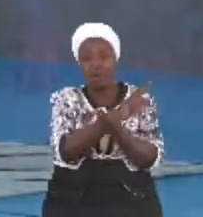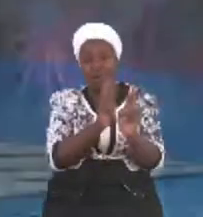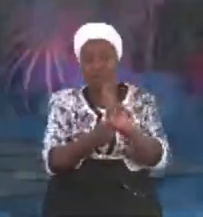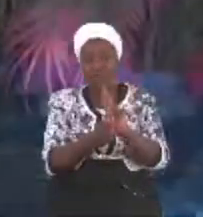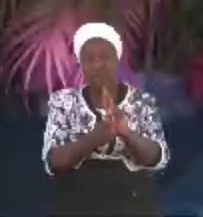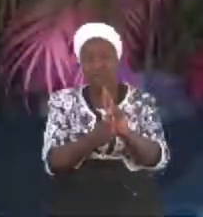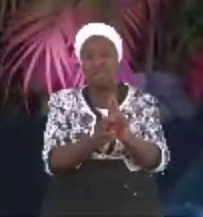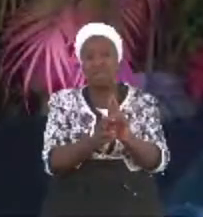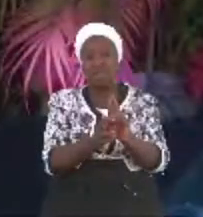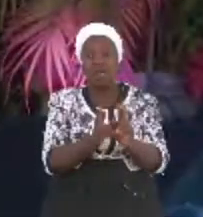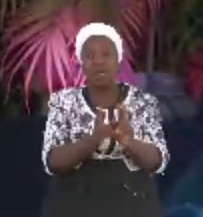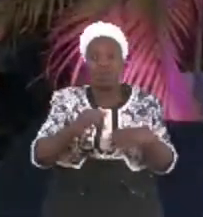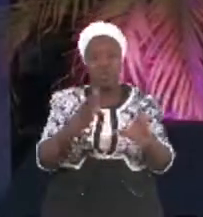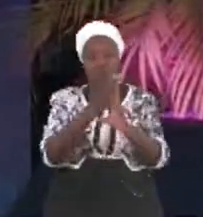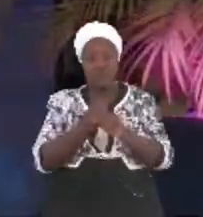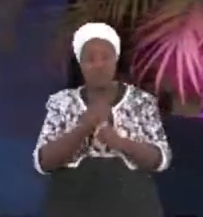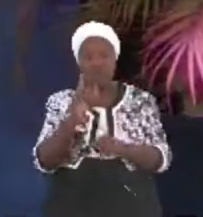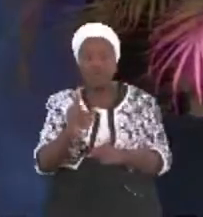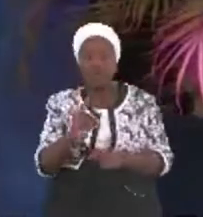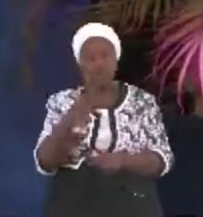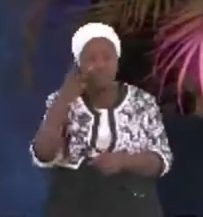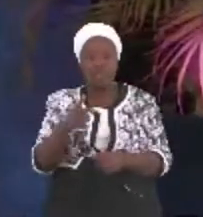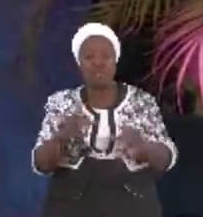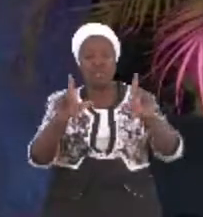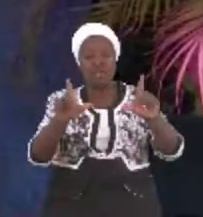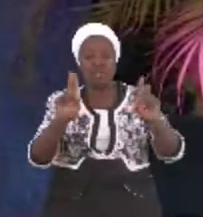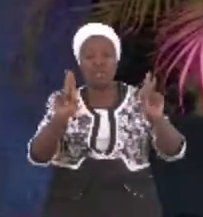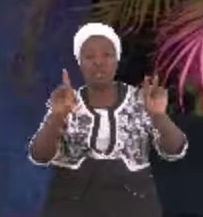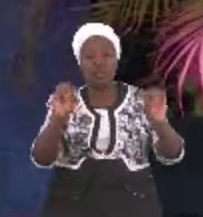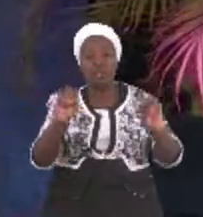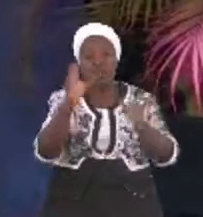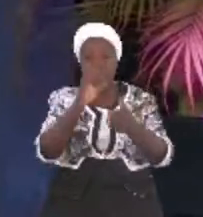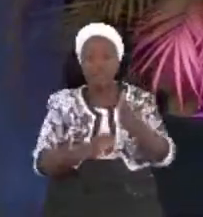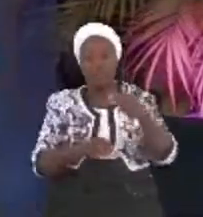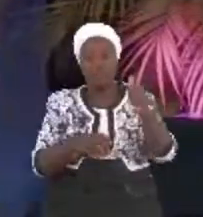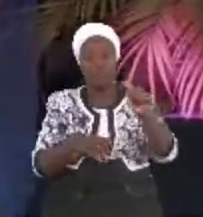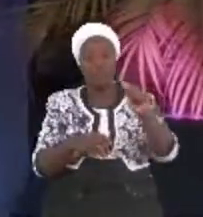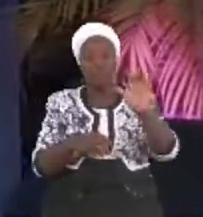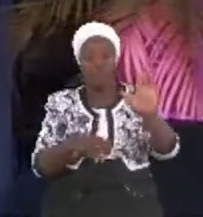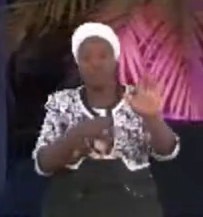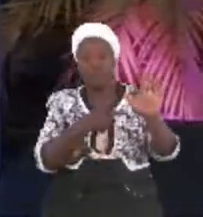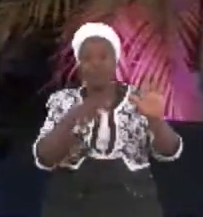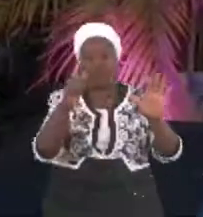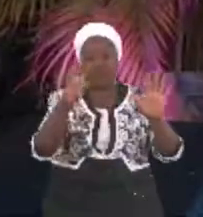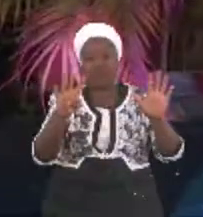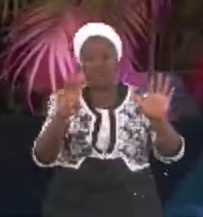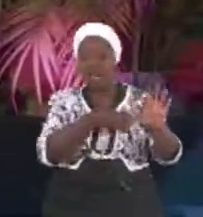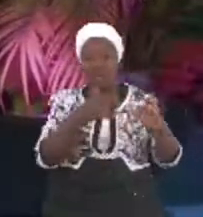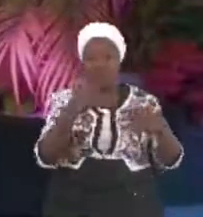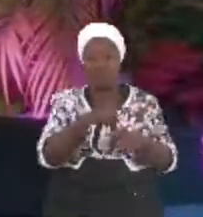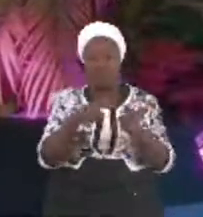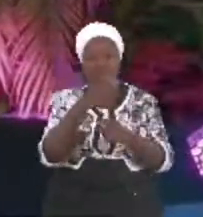des rapatriés pénitents. Luc chapitre 15, verset 14. Lorsqu'il eut tout